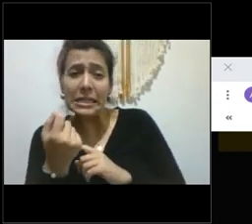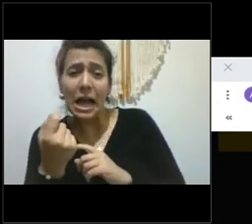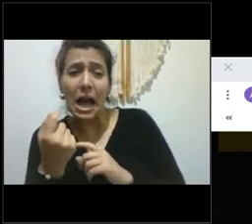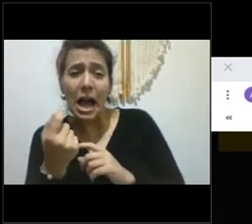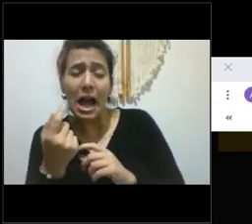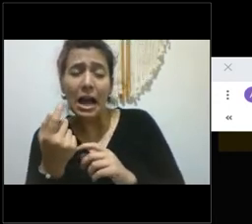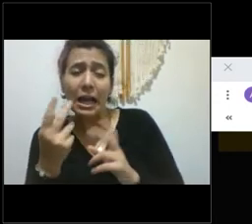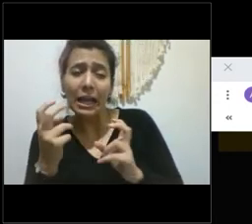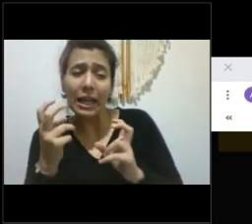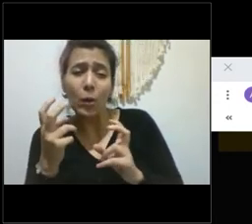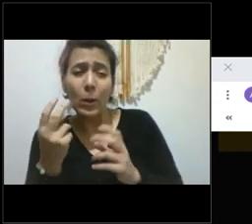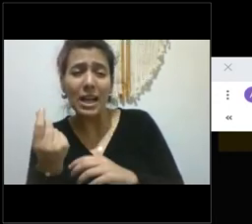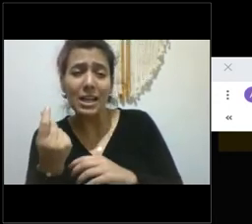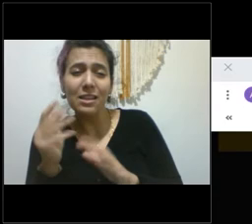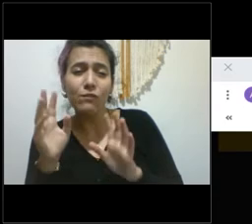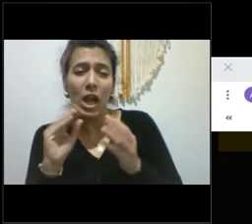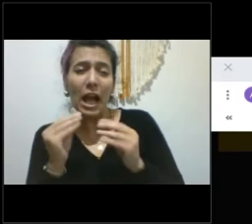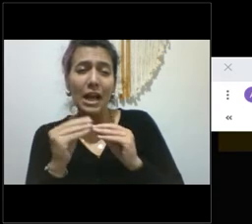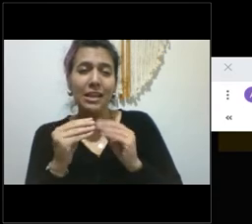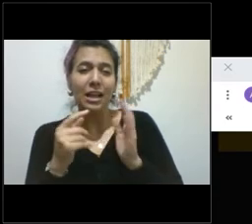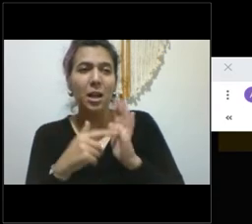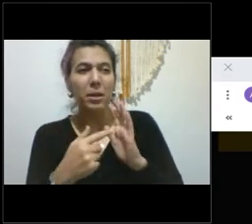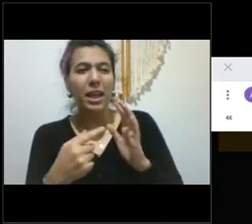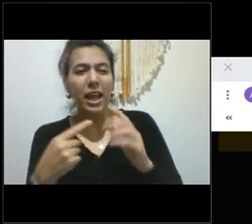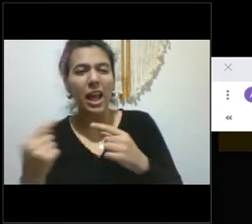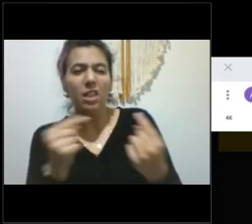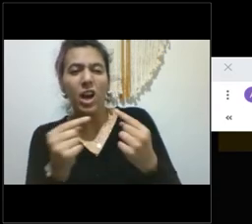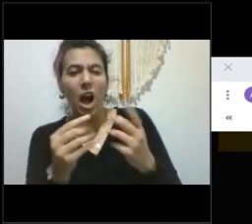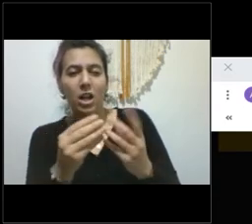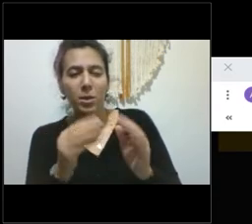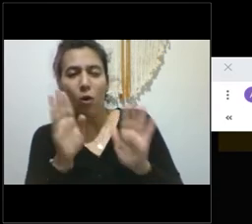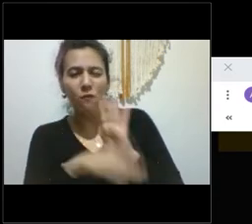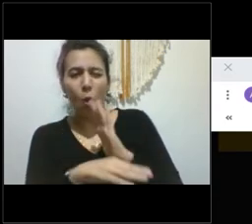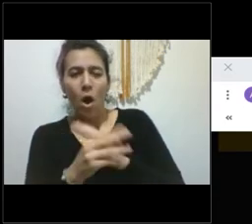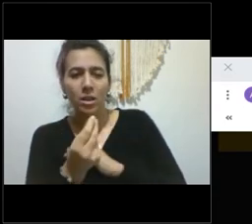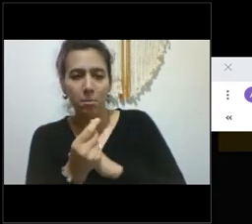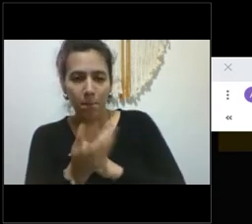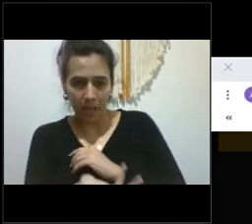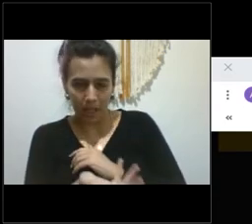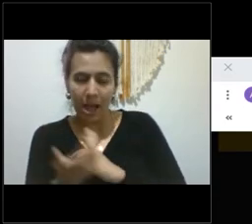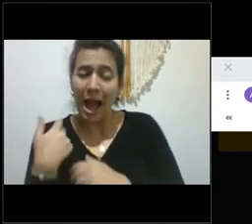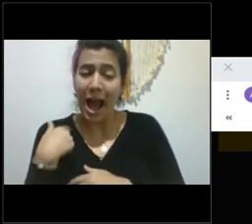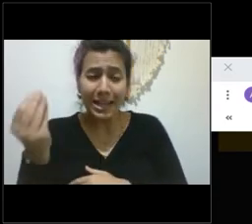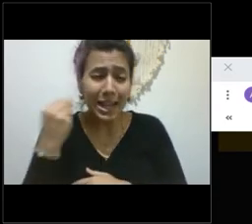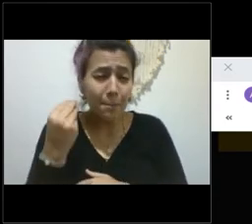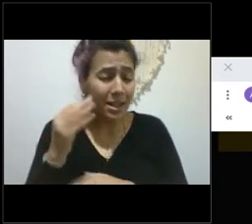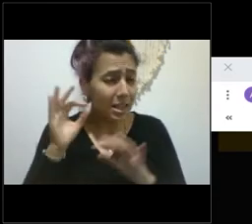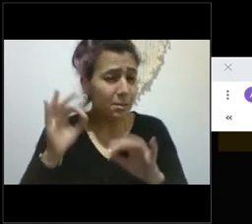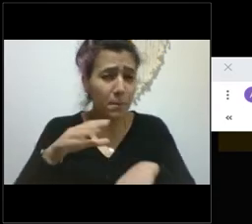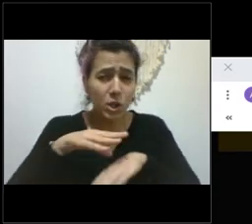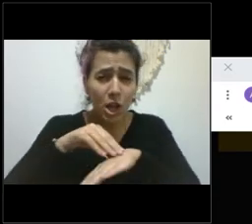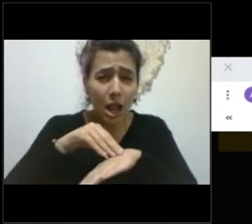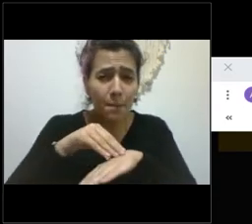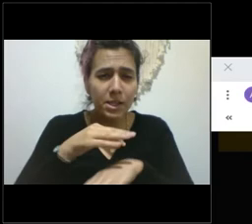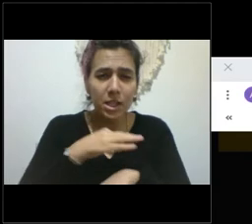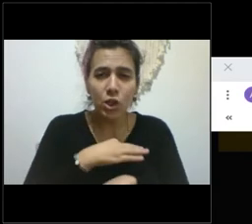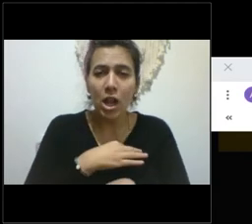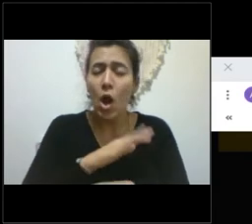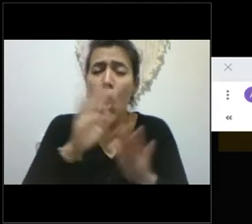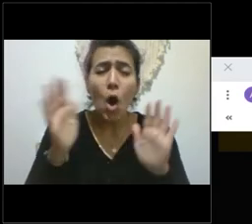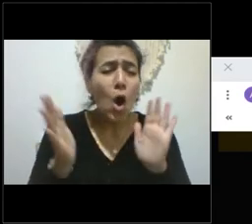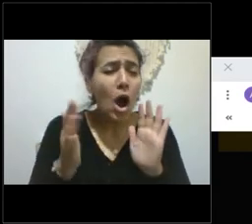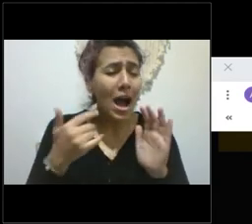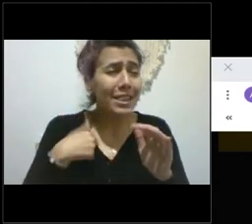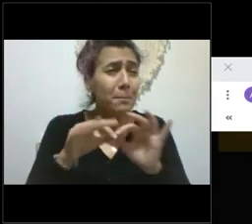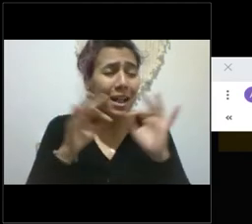שאני, שוב, אני למדתי את זה על בשרי. בהתחלה, כל שקל שהייתי יכול, כל דולר שהייתי, כל סנט שהייתי יכול